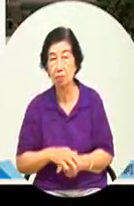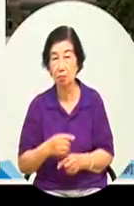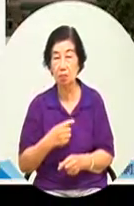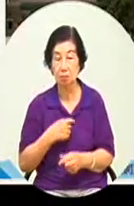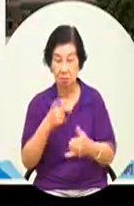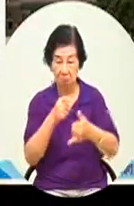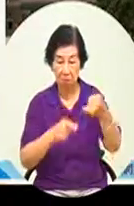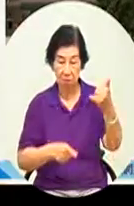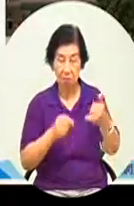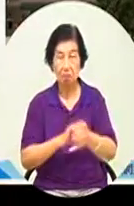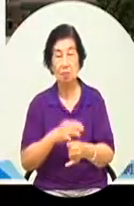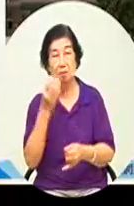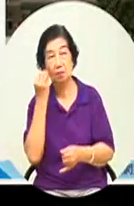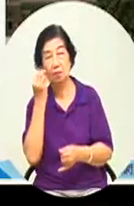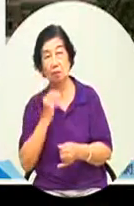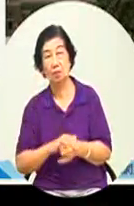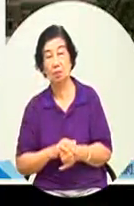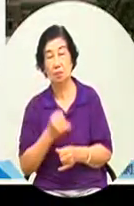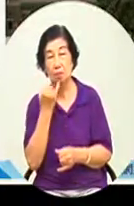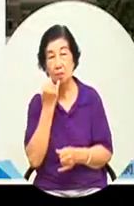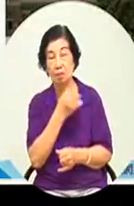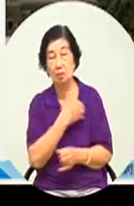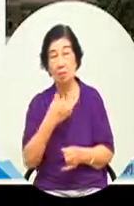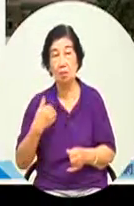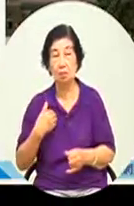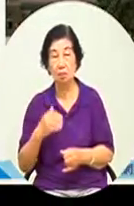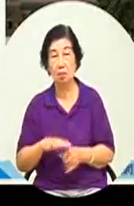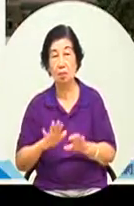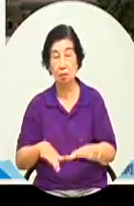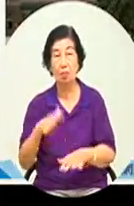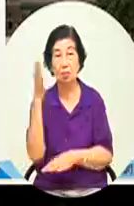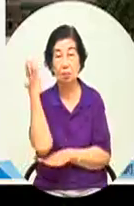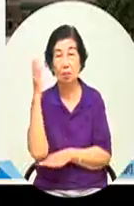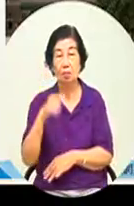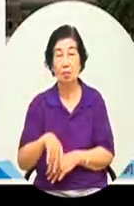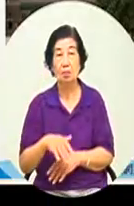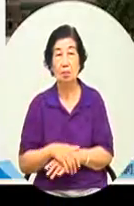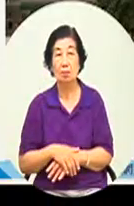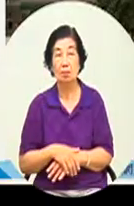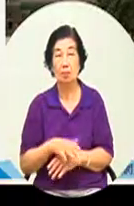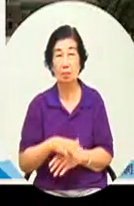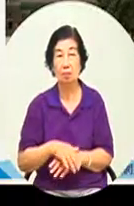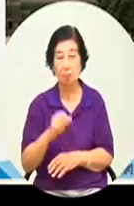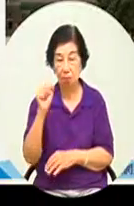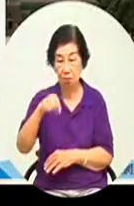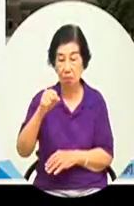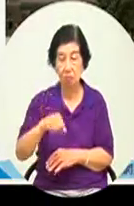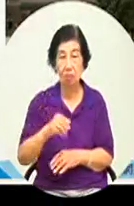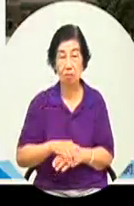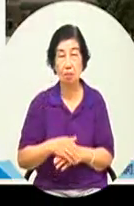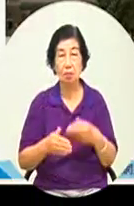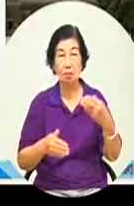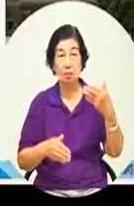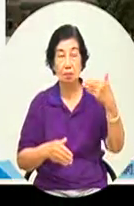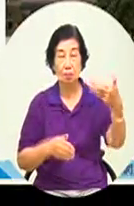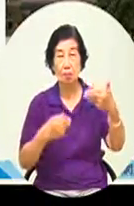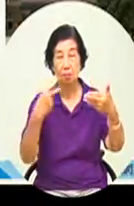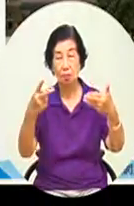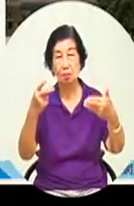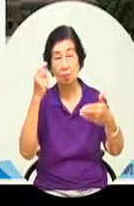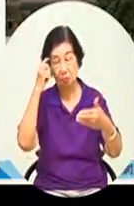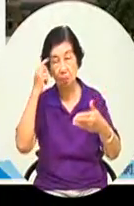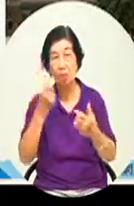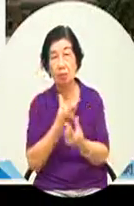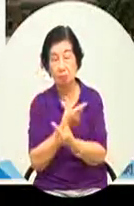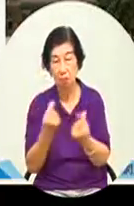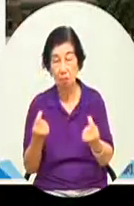察，我想可能是因为当前的政府没有去承认了九二共识，没有去把